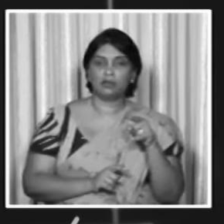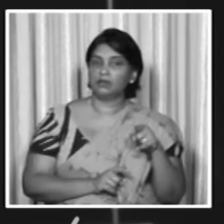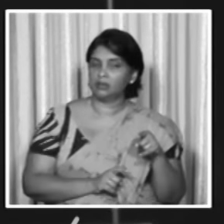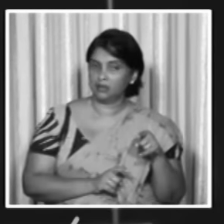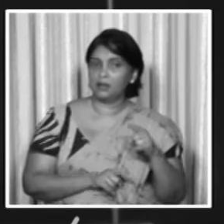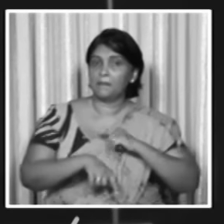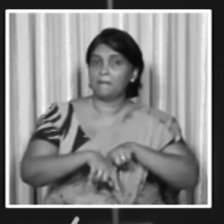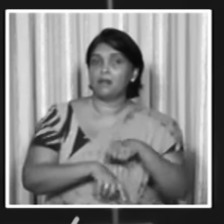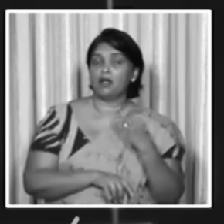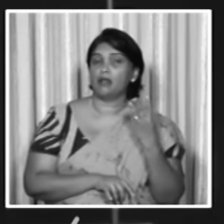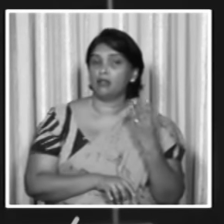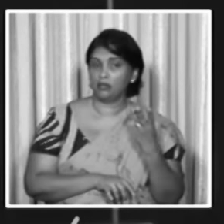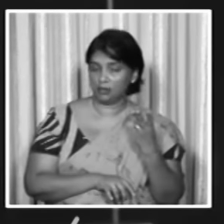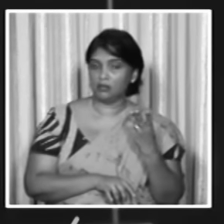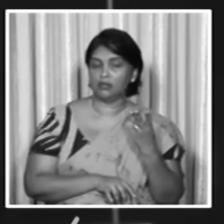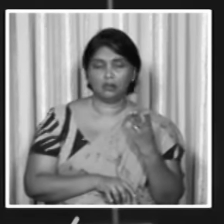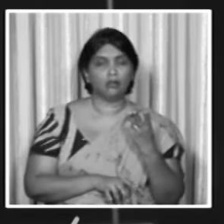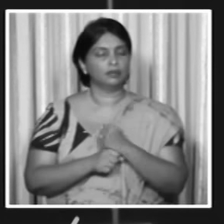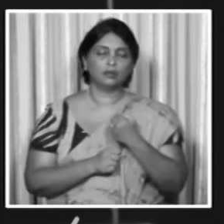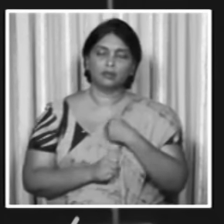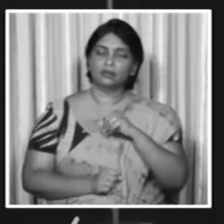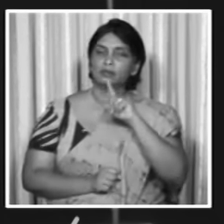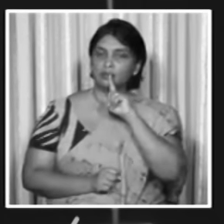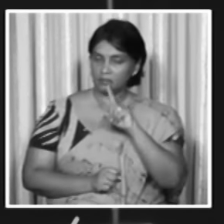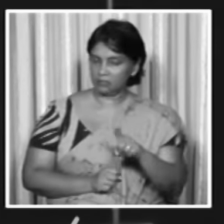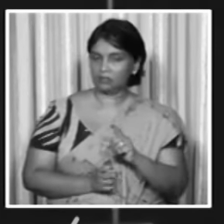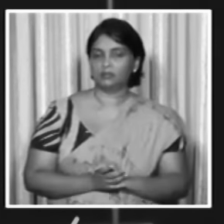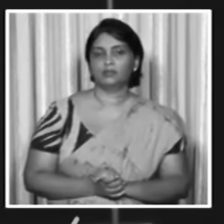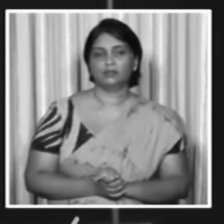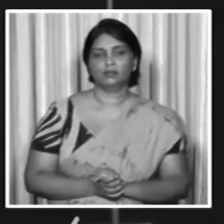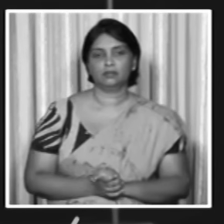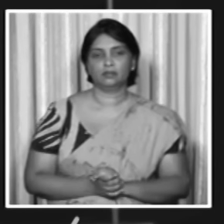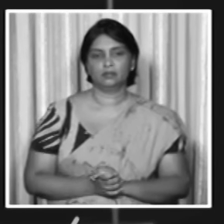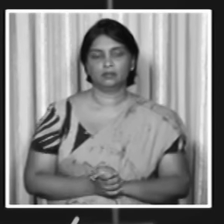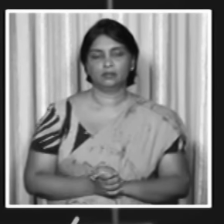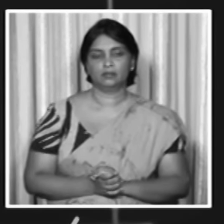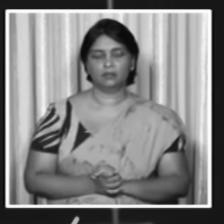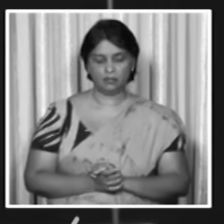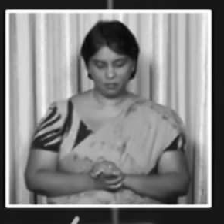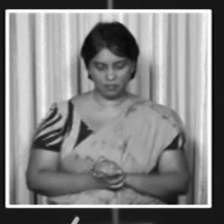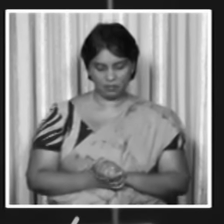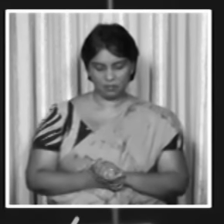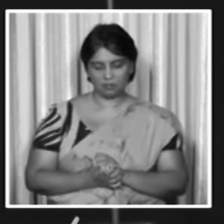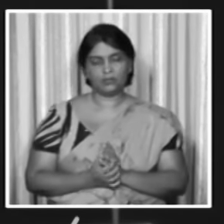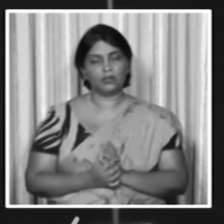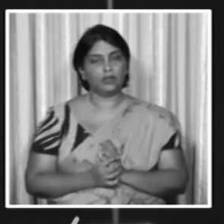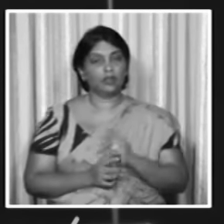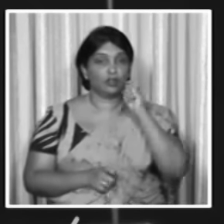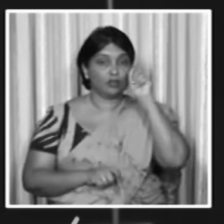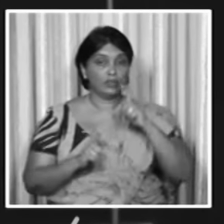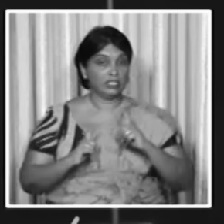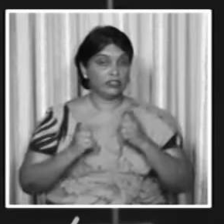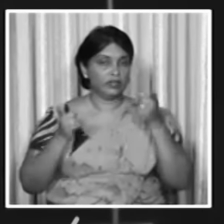அந்த ஊர் மக்களும் அங்கு கொண்டு சென்றவர்களும் குறிப்பிடுகிறார்கள். மனித உயிர்களோடு விளையாட வேண்டாம். யாரோ நீங்கள் விட்ட தவறுகள் ஒருபுறம்